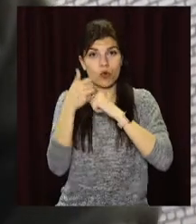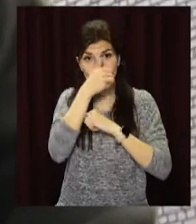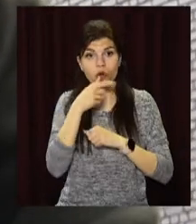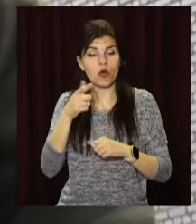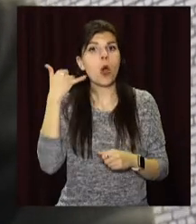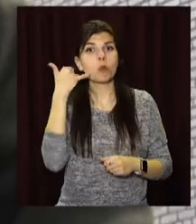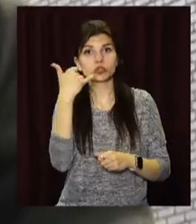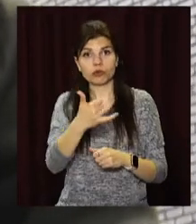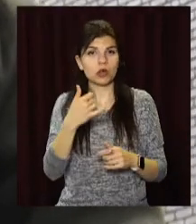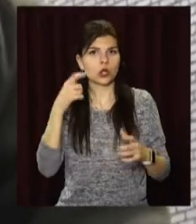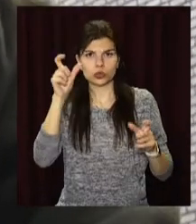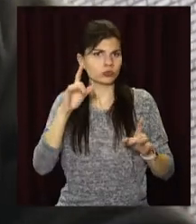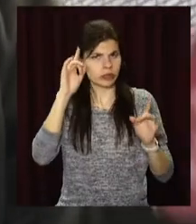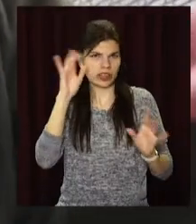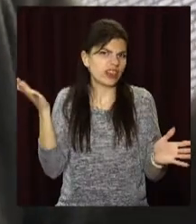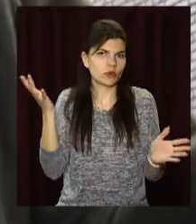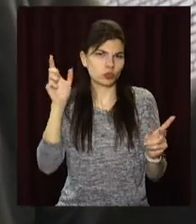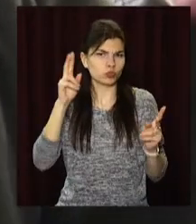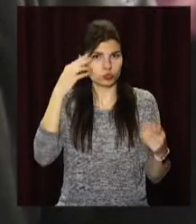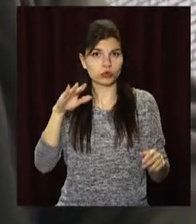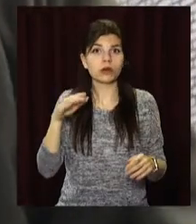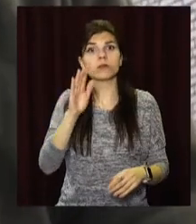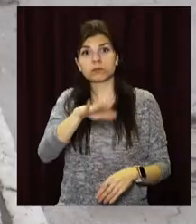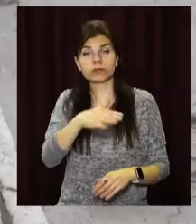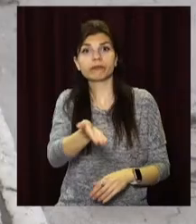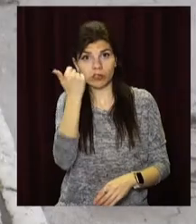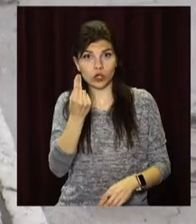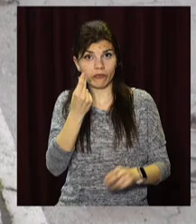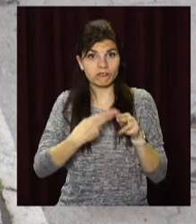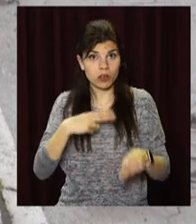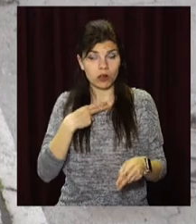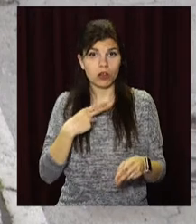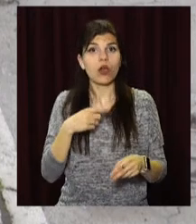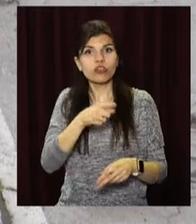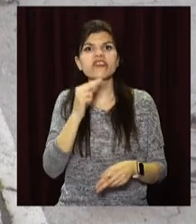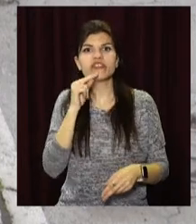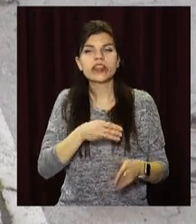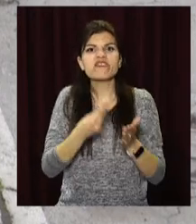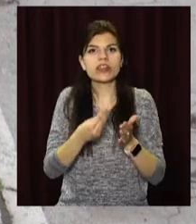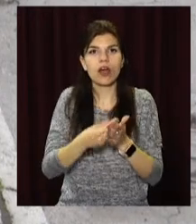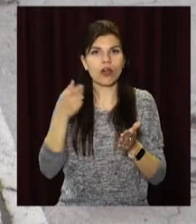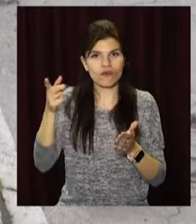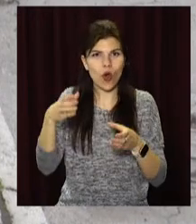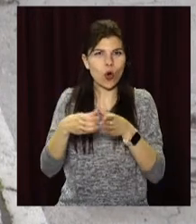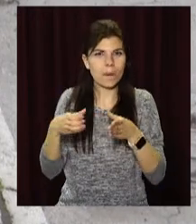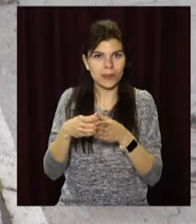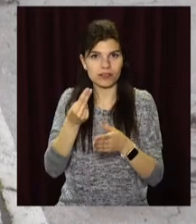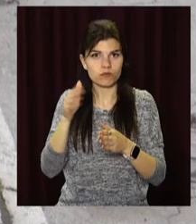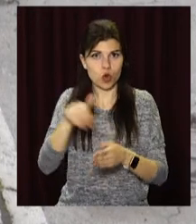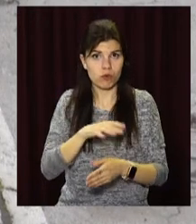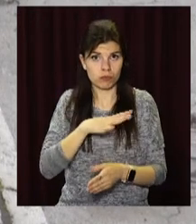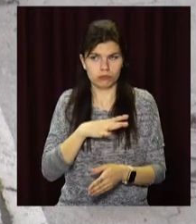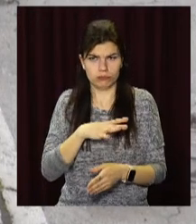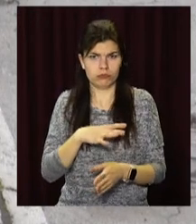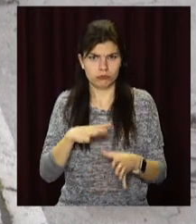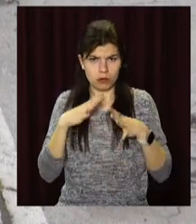йому подзвонили невідомі і почали вимагати повернути гроші, які він нібито винен фінансовій компанії. Відтоді почалося